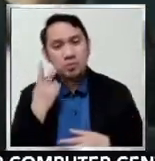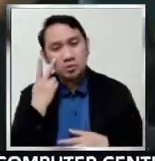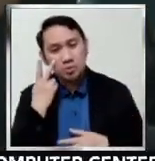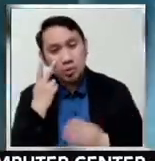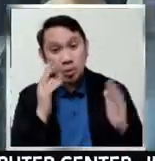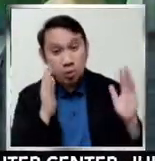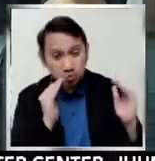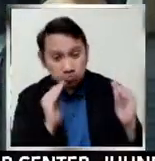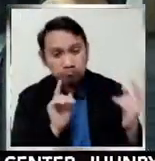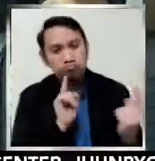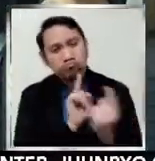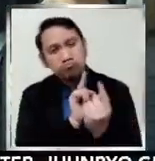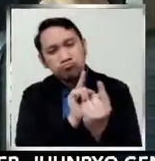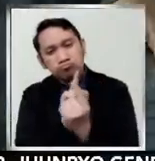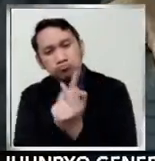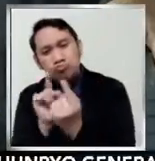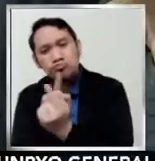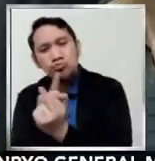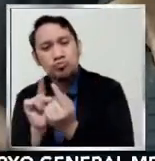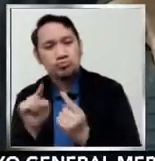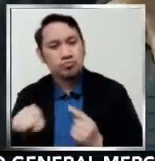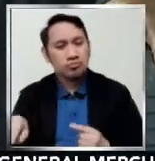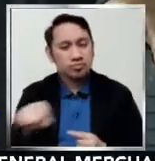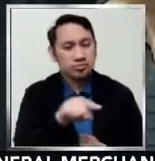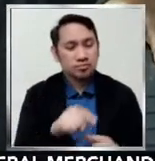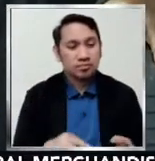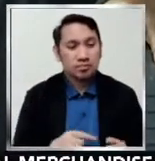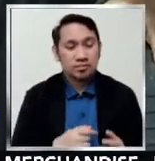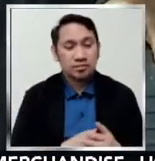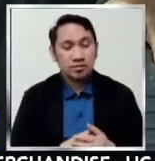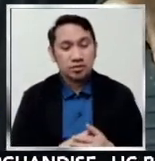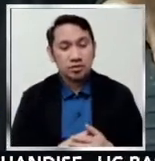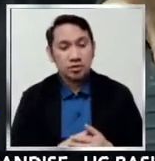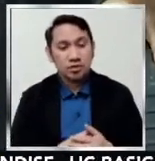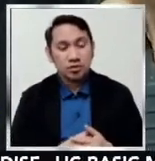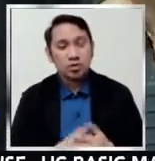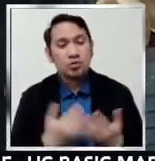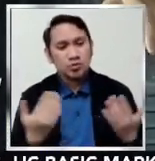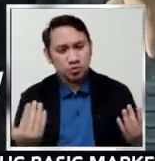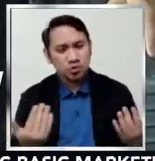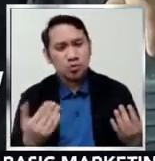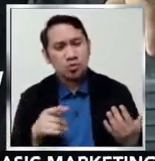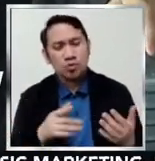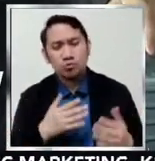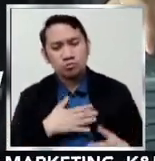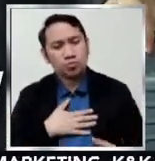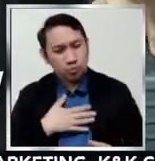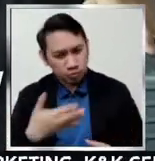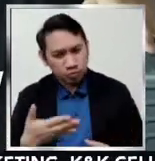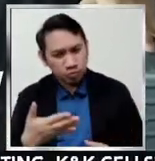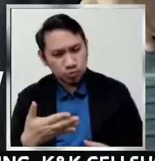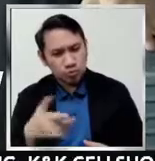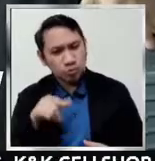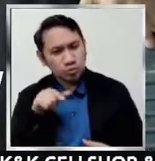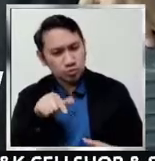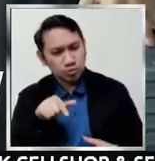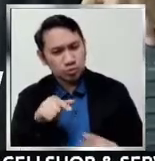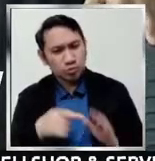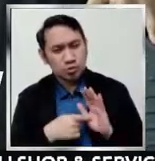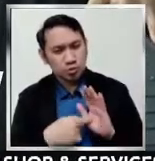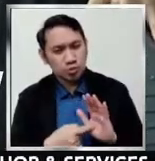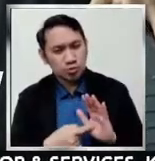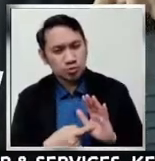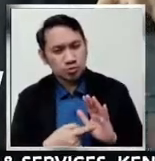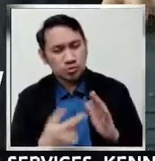cosplayers ngayon doon. Lahat po talaga, pinor yung puso nila to the show. And kaya siya hindi nakakagulat kasi pag galing talaga sa